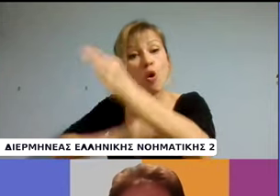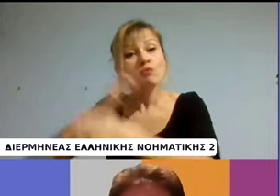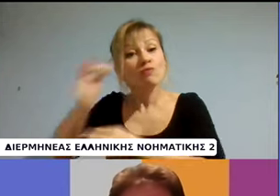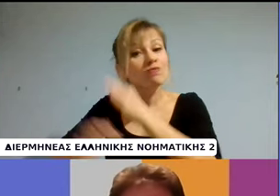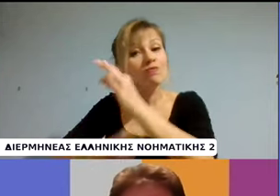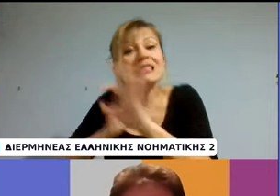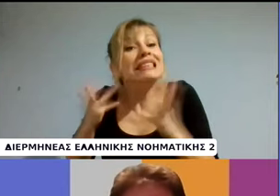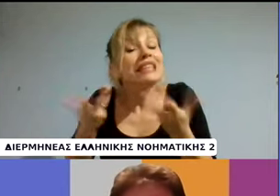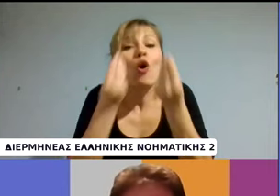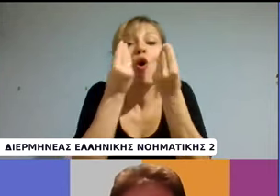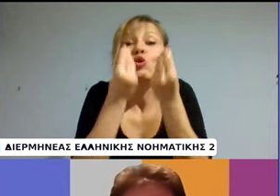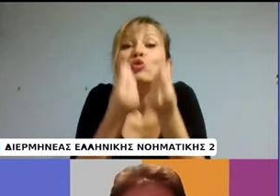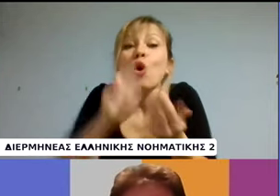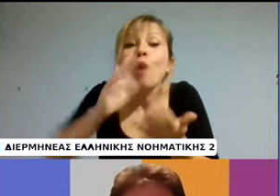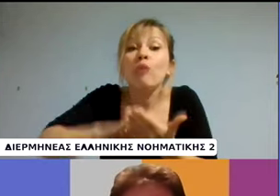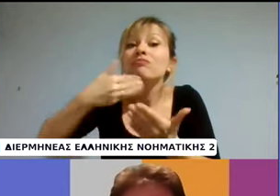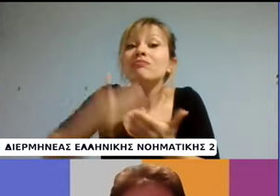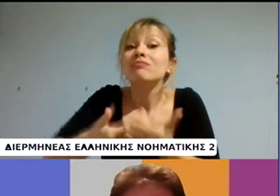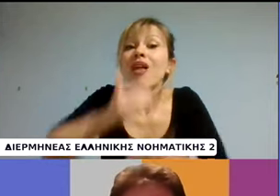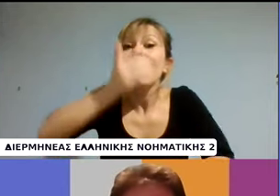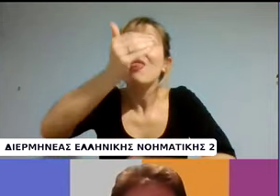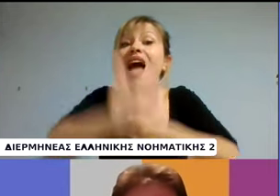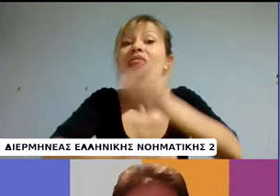την διαδικασία που ακολουθούμε,